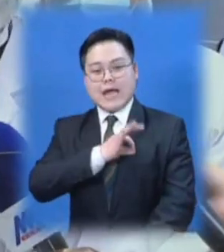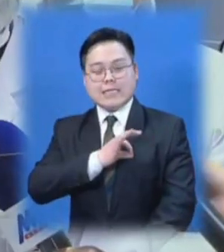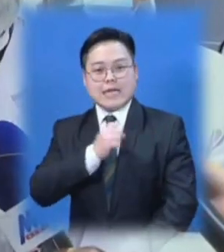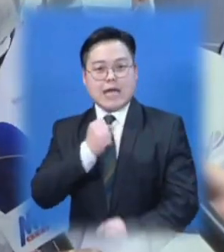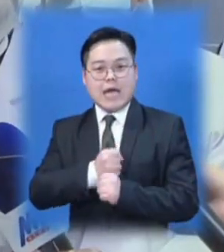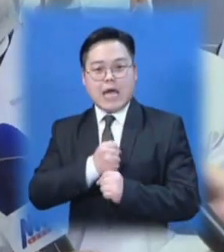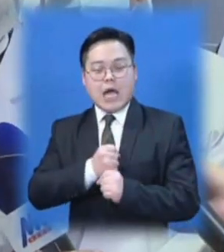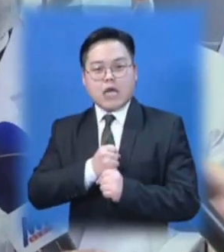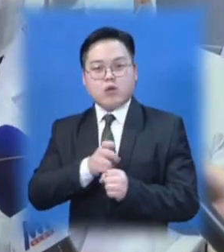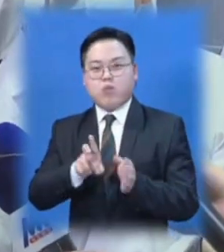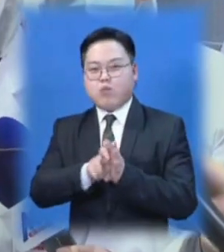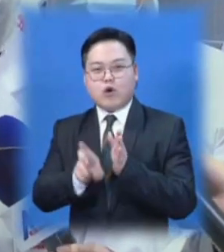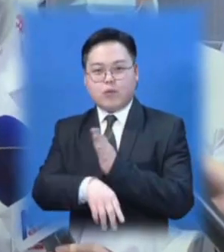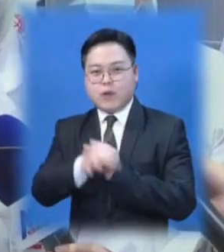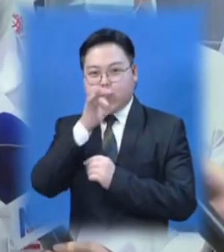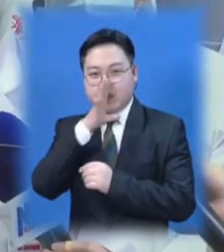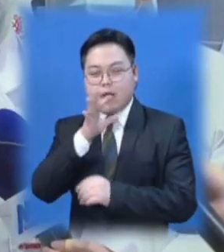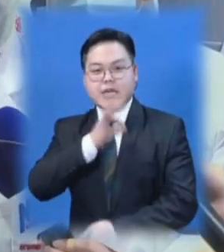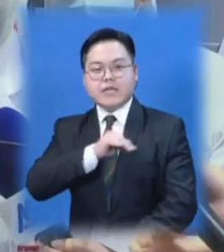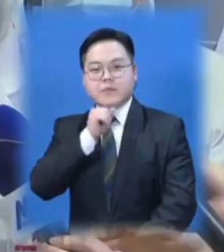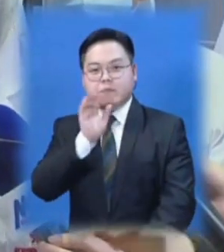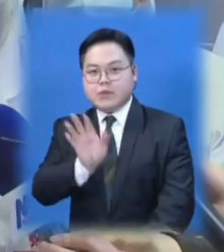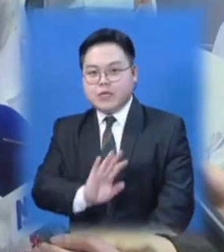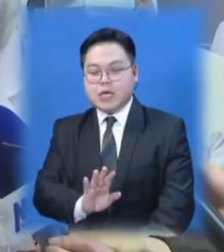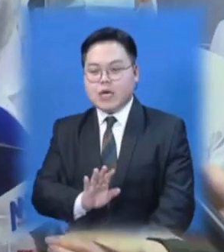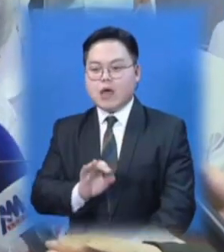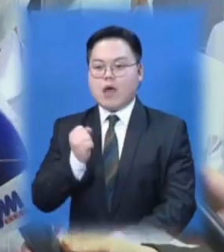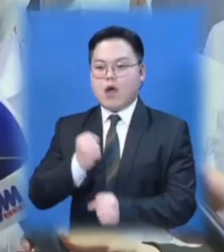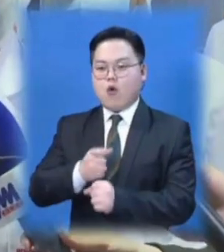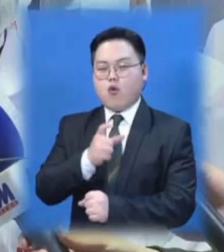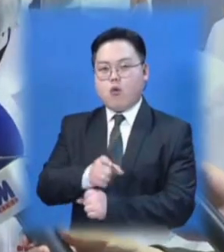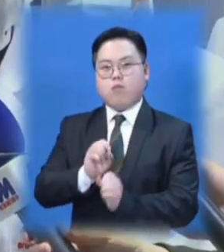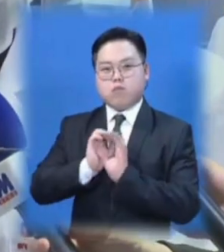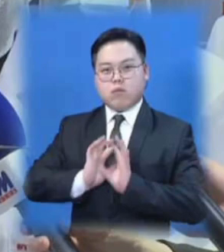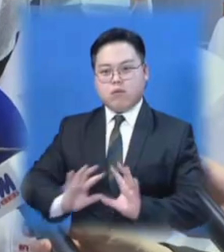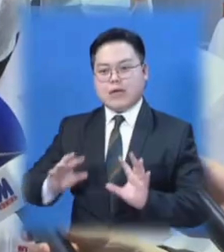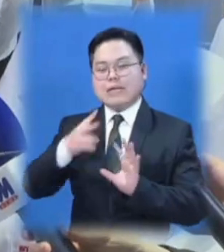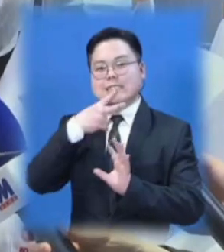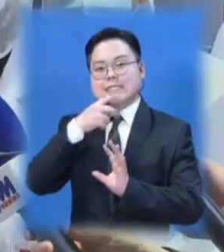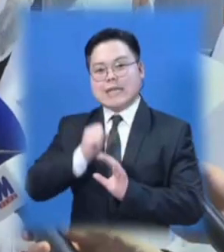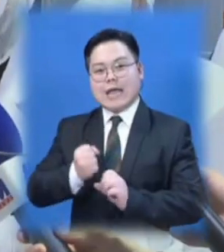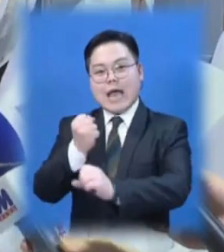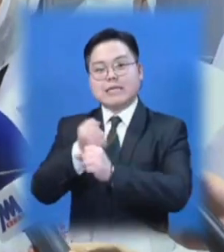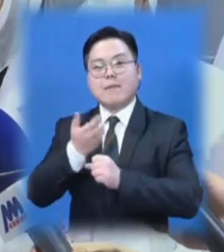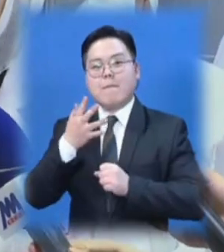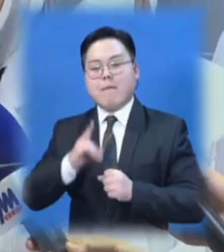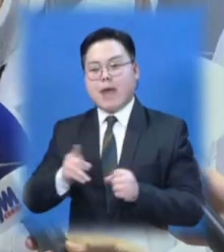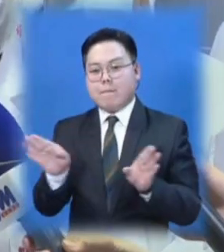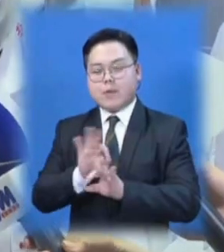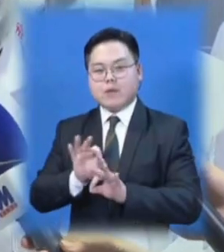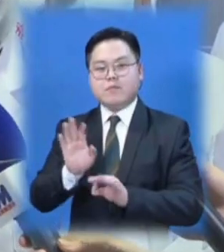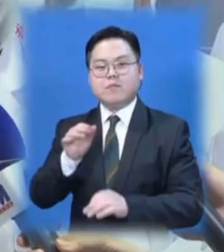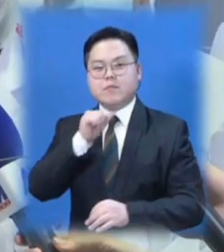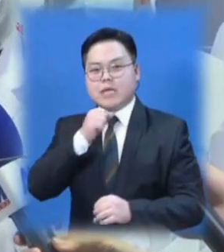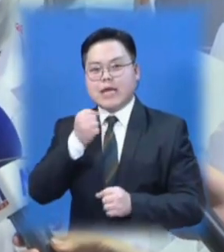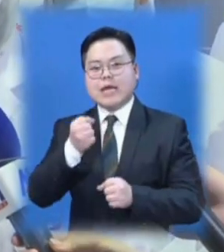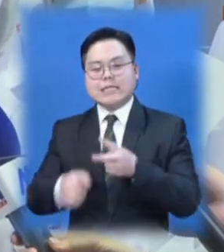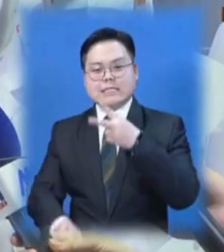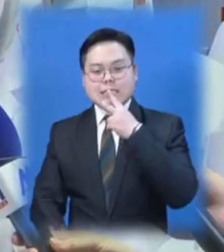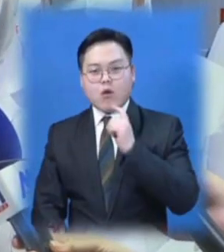ажиллах гэдэг бол хараагүй ашиг бол биш юм ажилтаа хатантай ажлын байр авсан байдлыг ажилтаа